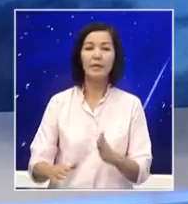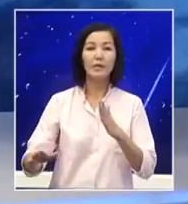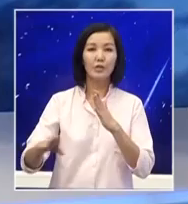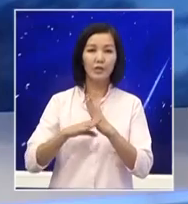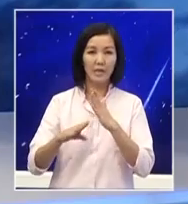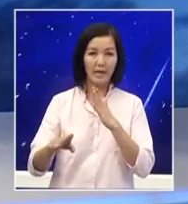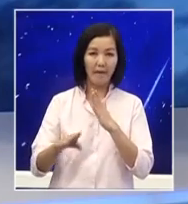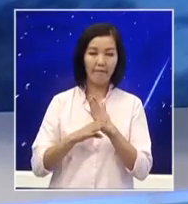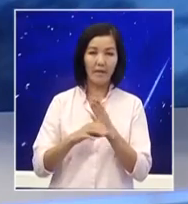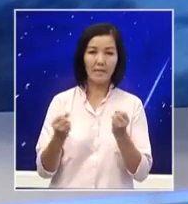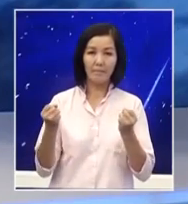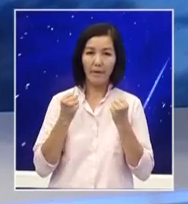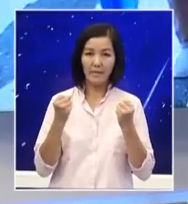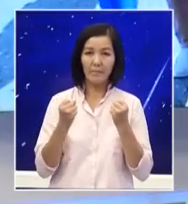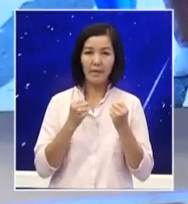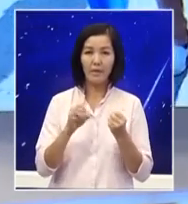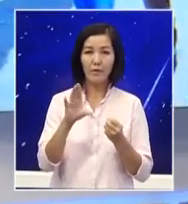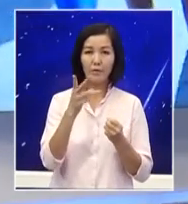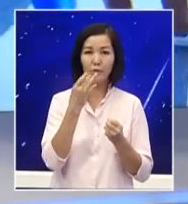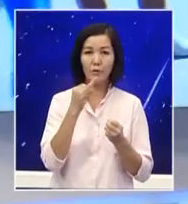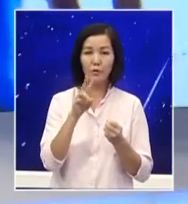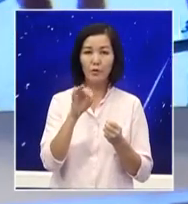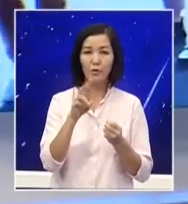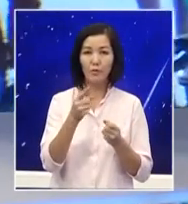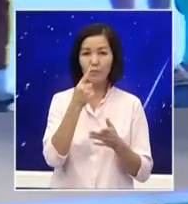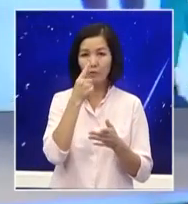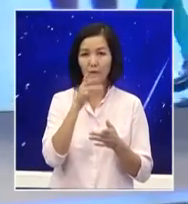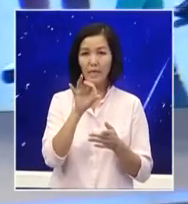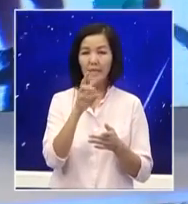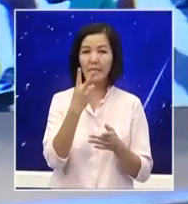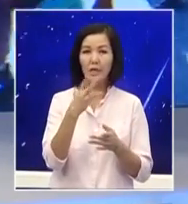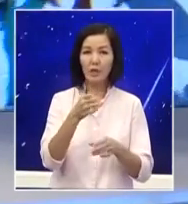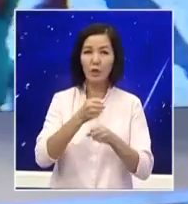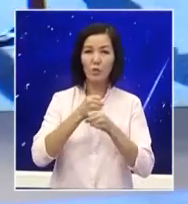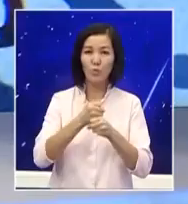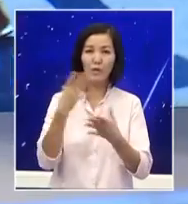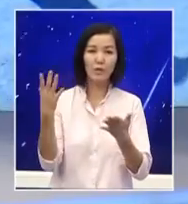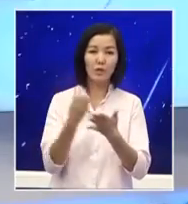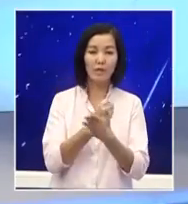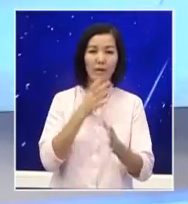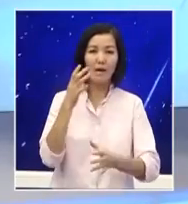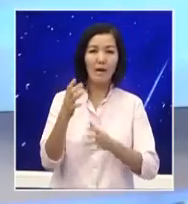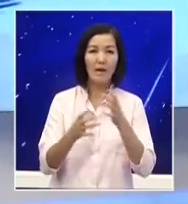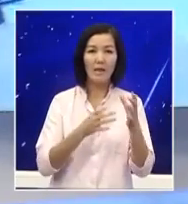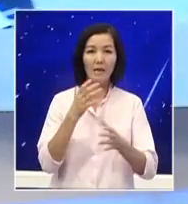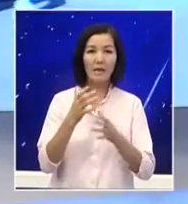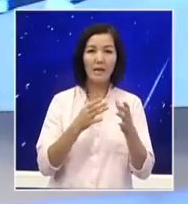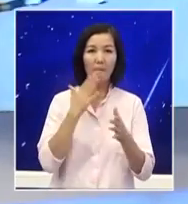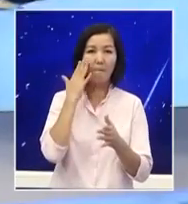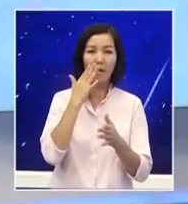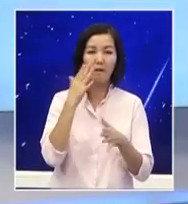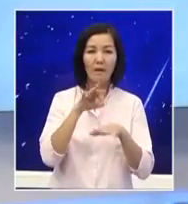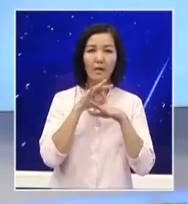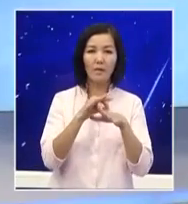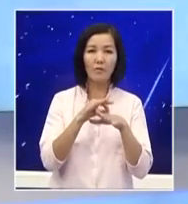Шығыс жекпе-жек өнерінің шебері Мерей Сүйінов жуырда Сенши кубогын жеңіп алды. Халықаралық турнир Болгарияда өтті. Жерлесіміз